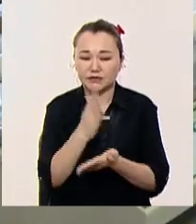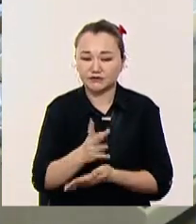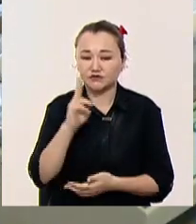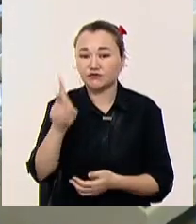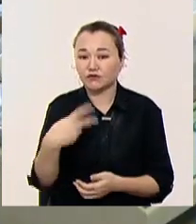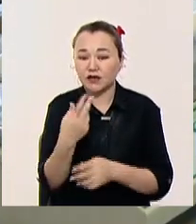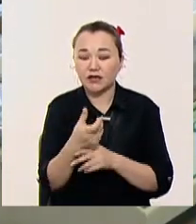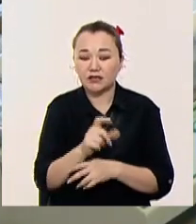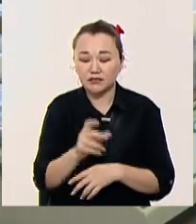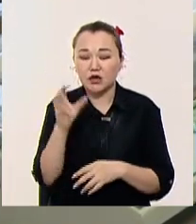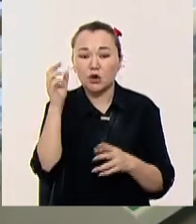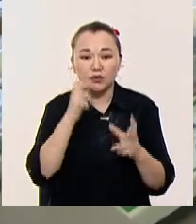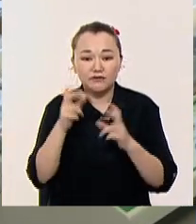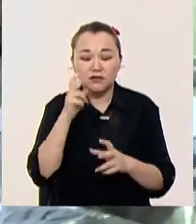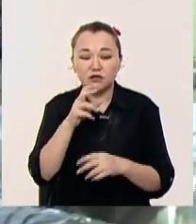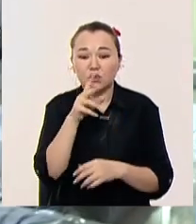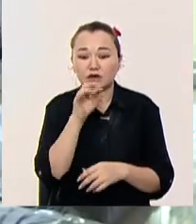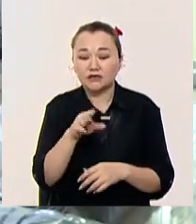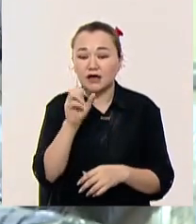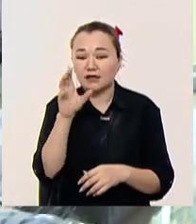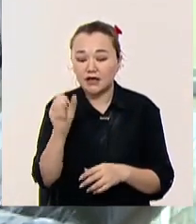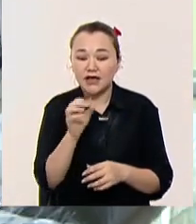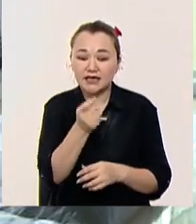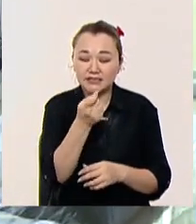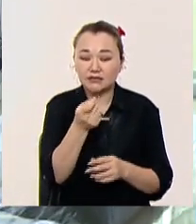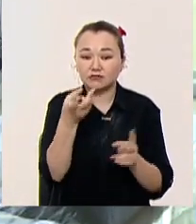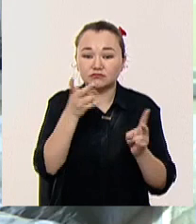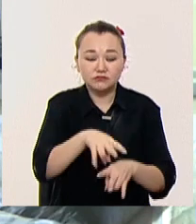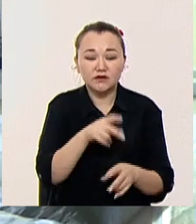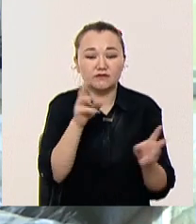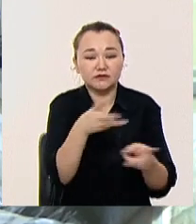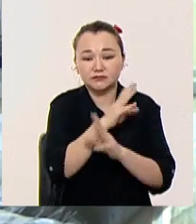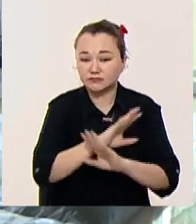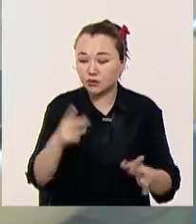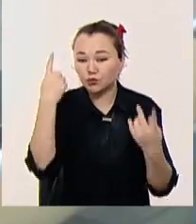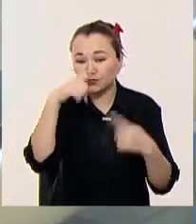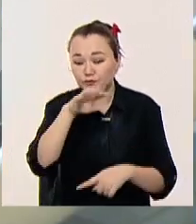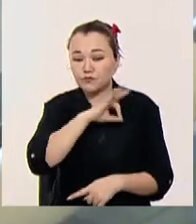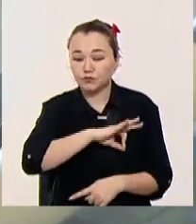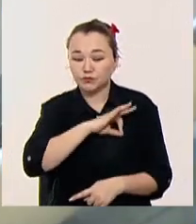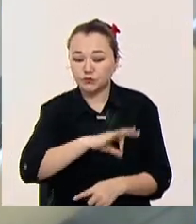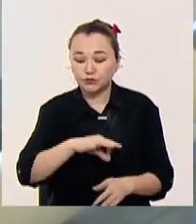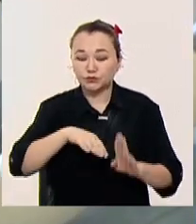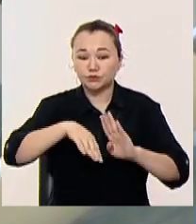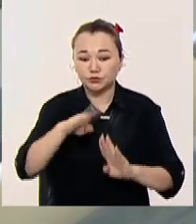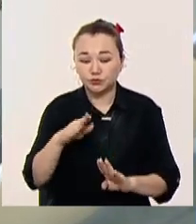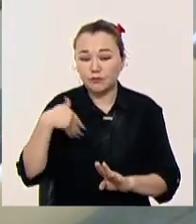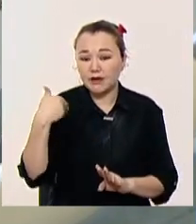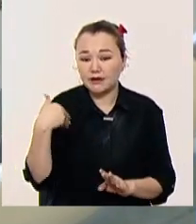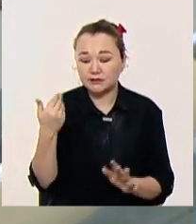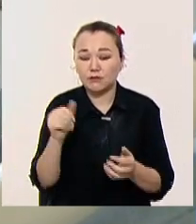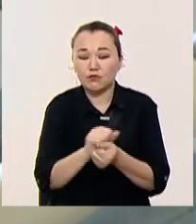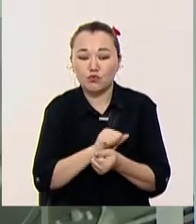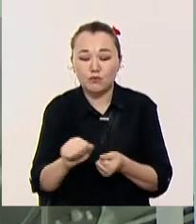Ата атындағы университеттің студенттері жақында осы күріш қалдықтарын пайдаға асырудың тиімді тәсілін ойлап тапты. Олар дақылдың сабағынан қағаз